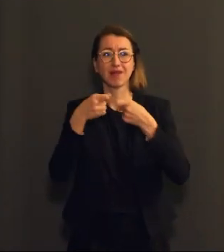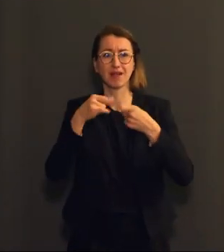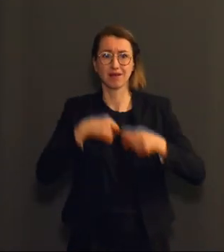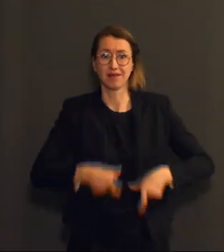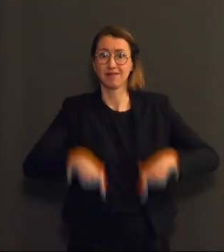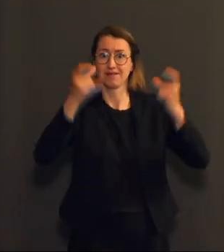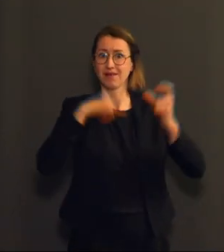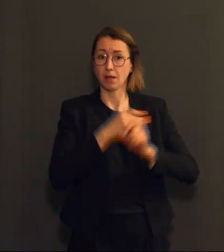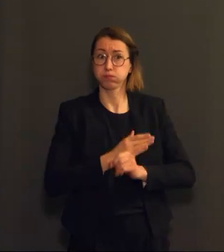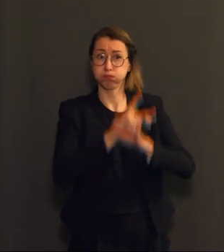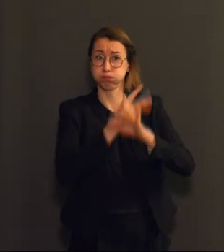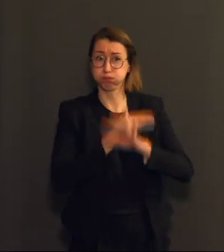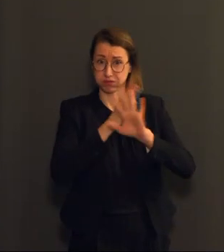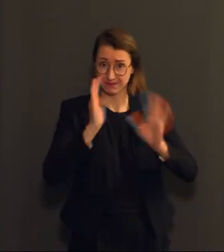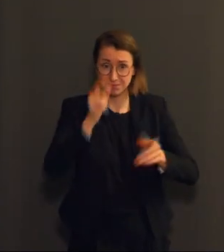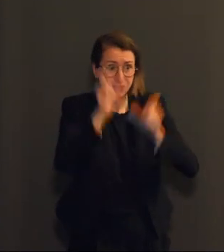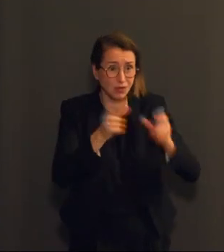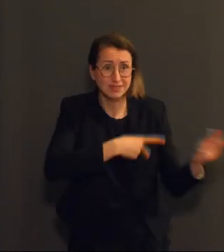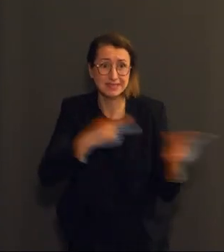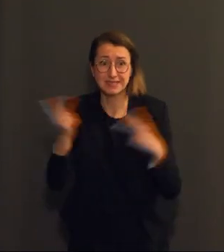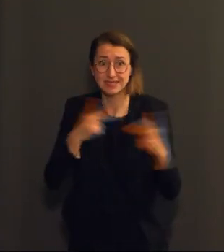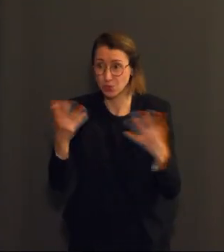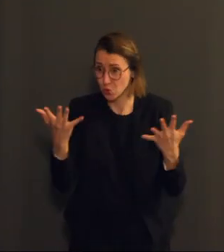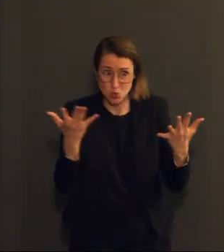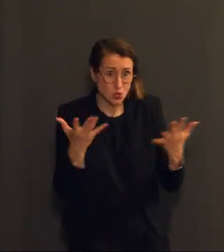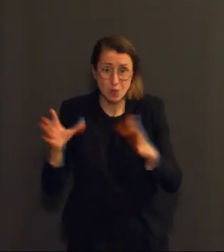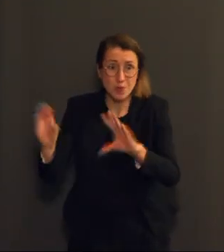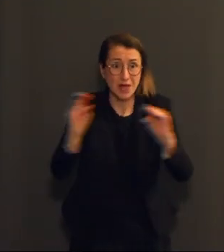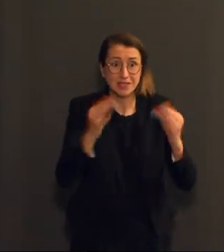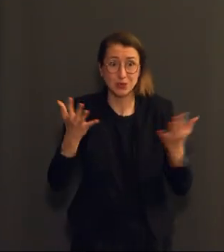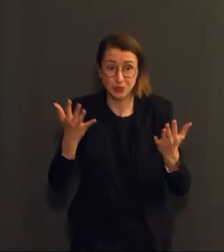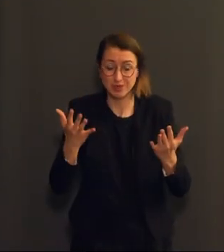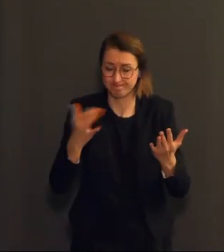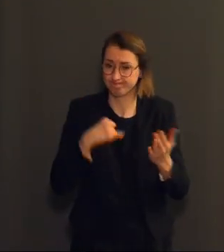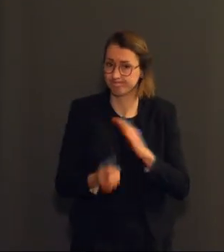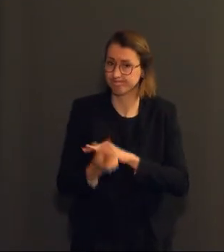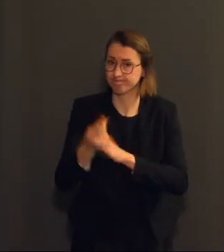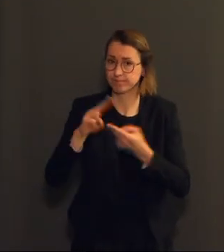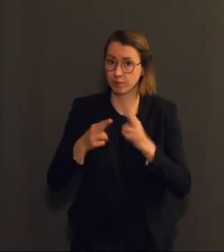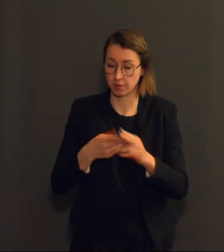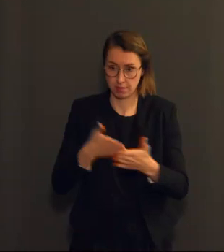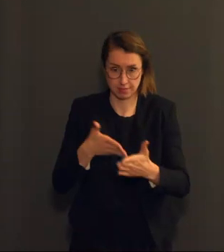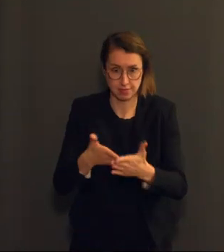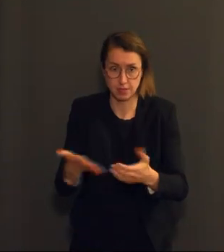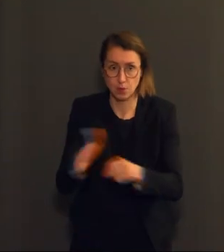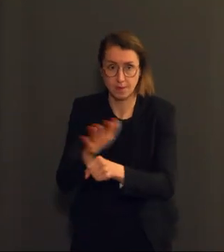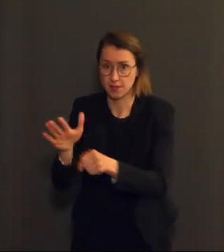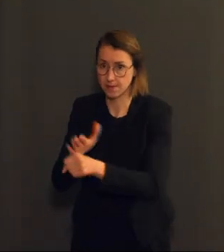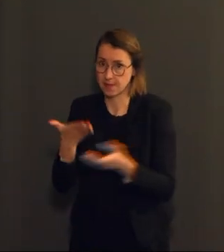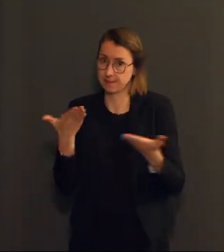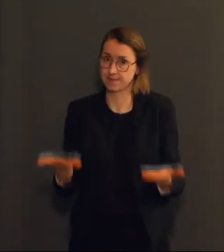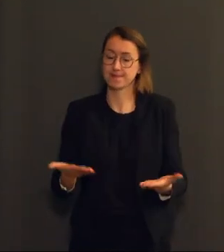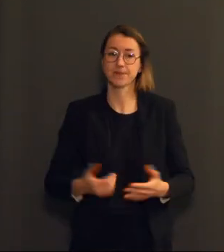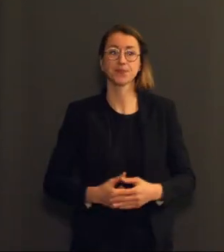exceptionnel pourrait poser problème par rapport aux soins intensifs. Dans le contexte de la réouverture, ces jours-ci,